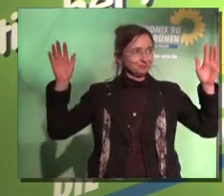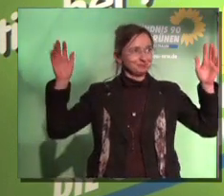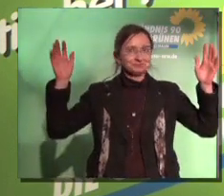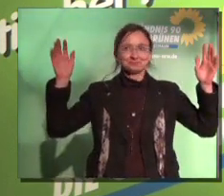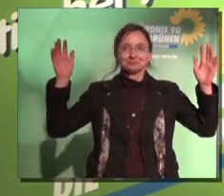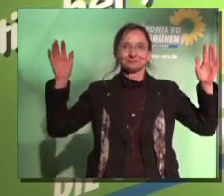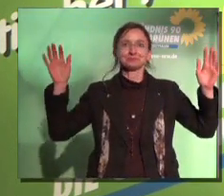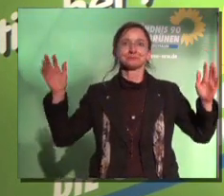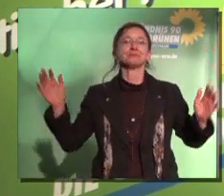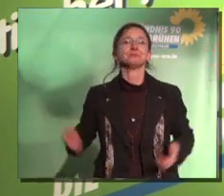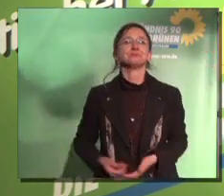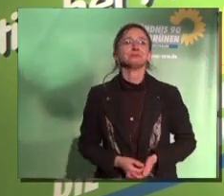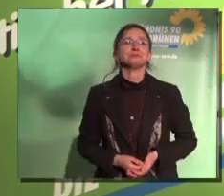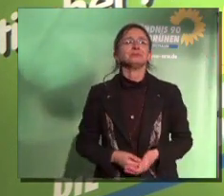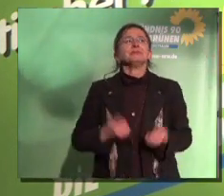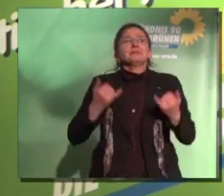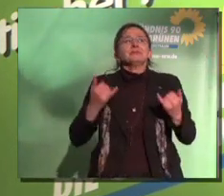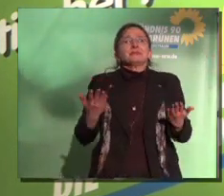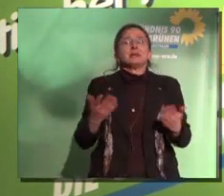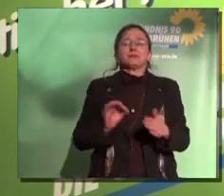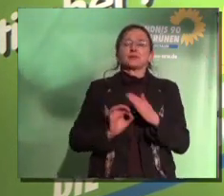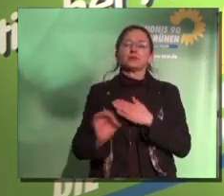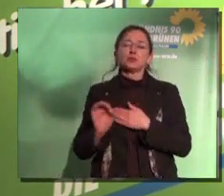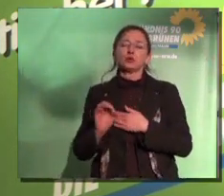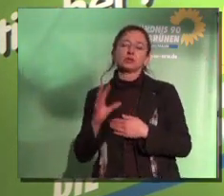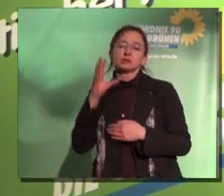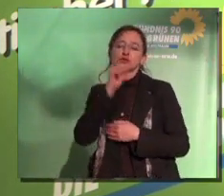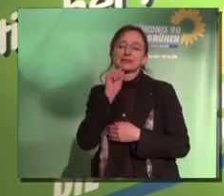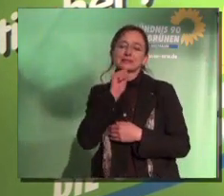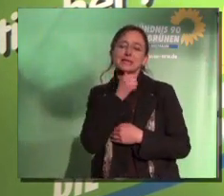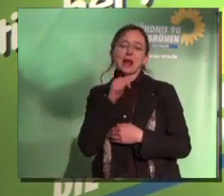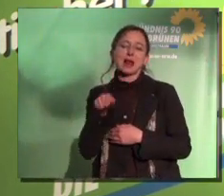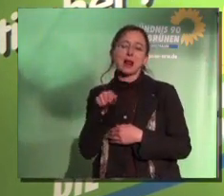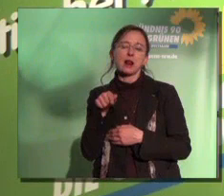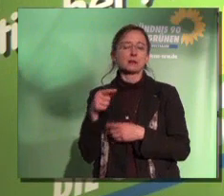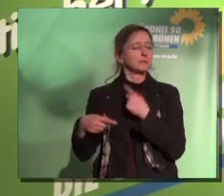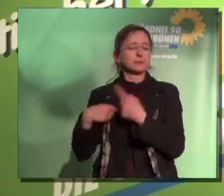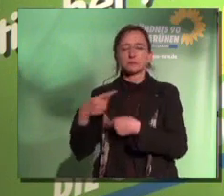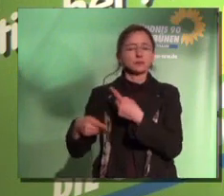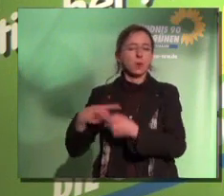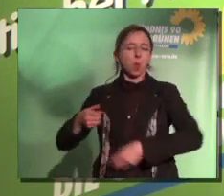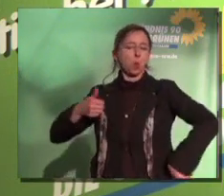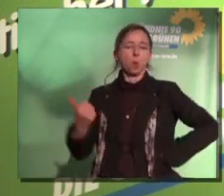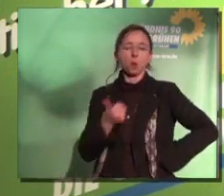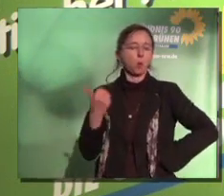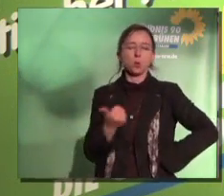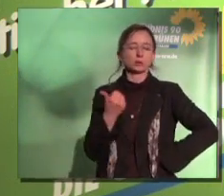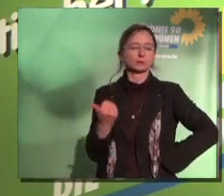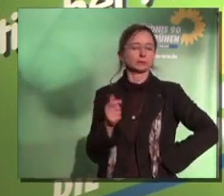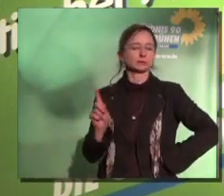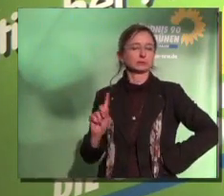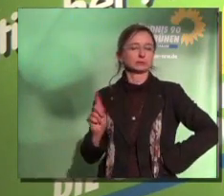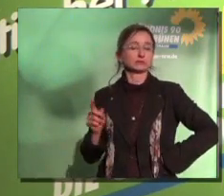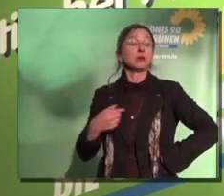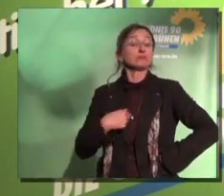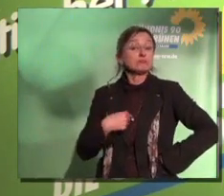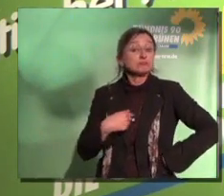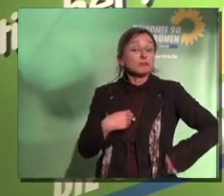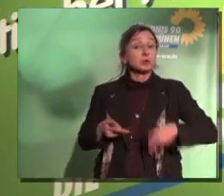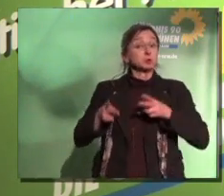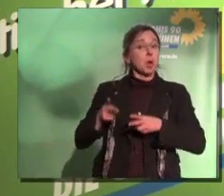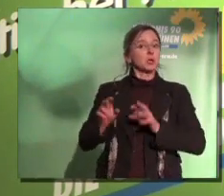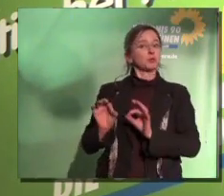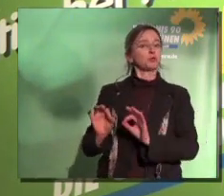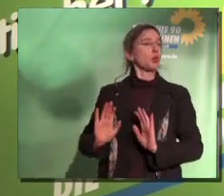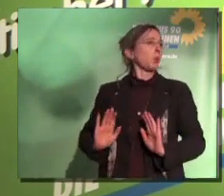Ja, das läuft nicht so richtig rund für Schwarz-Gelb. Ich meine, müssen wir nicht unbedingt bedauern, aber so richtig rund läuft es nicht so. Aber wir Grünen,